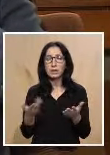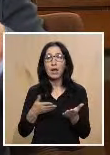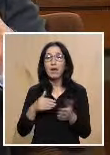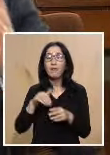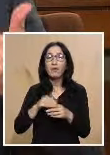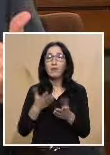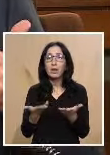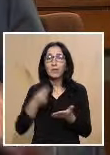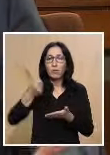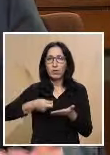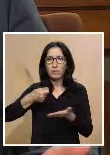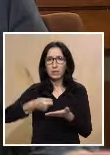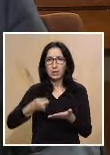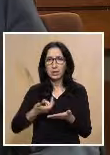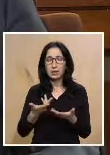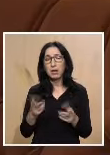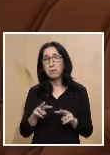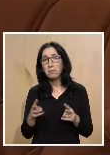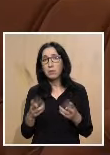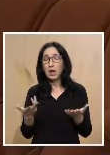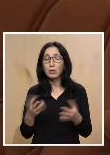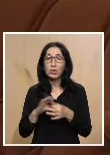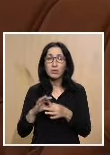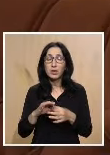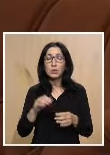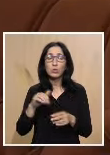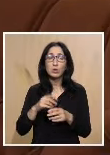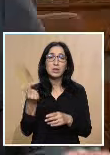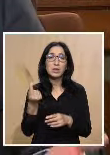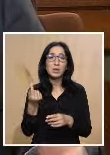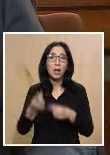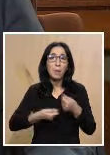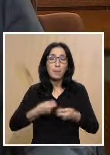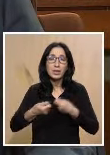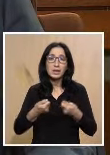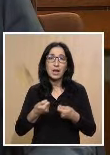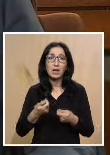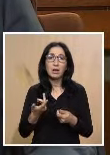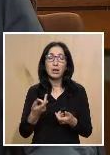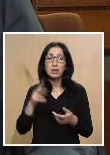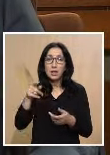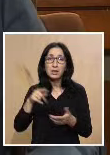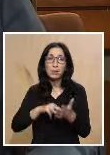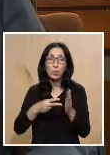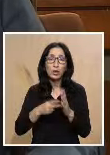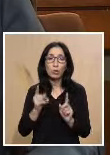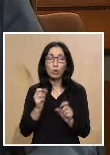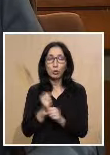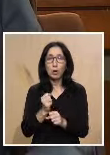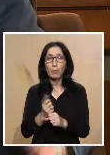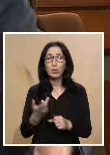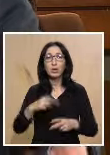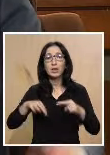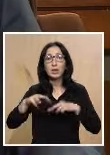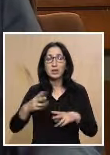В какво инвестирате? Вероятно е свързано и с пазара. Предполагам, че и тези проекти, по които работите, с търсенето